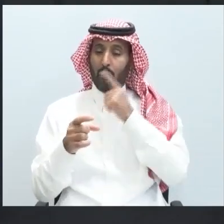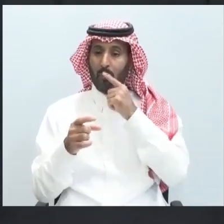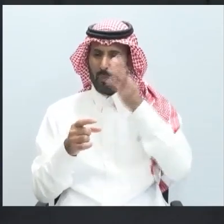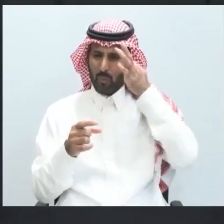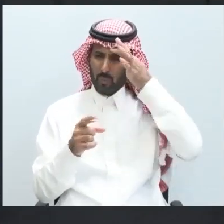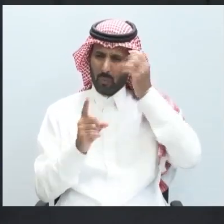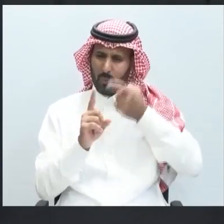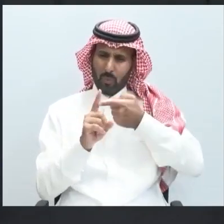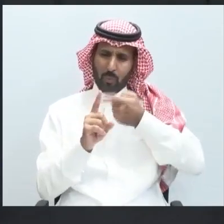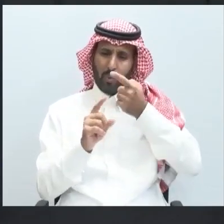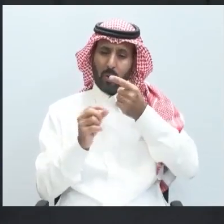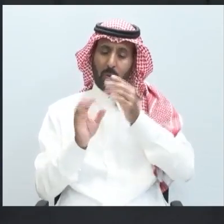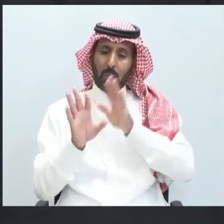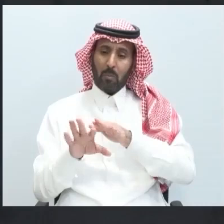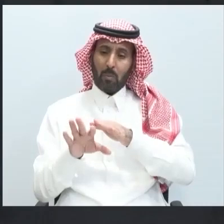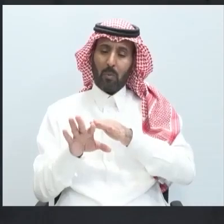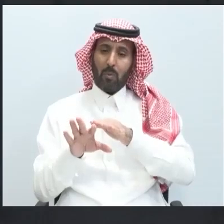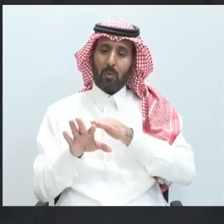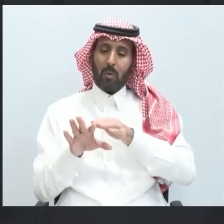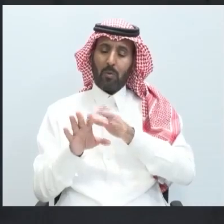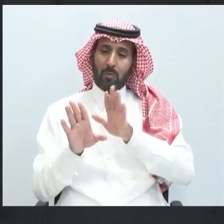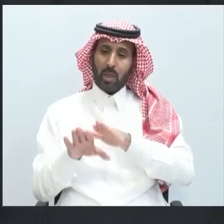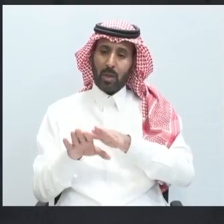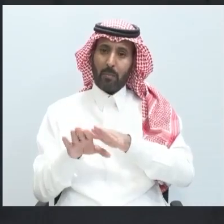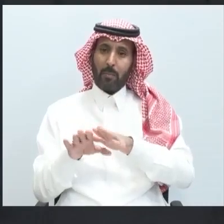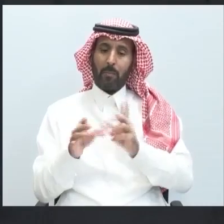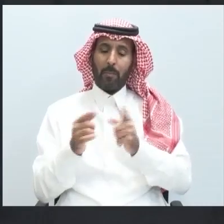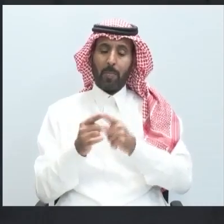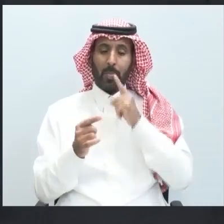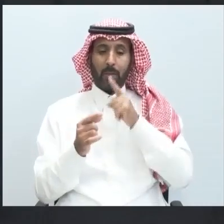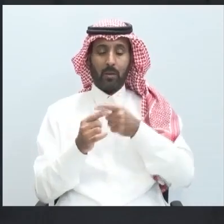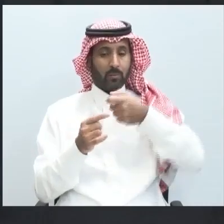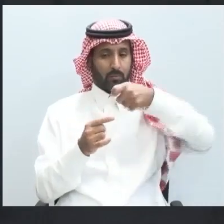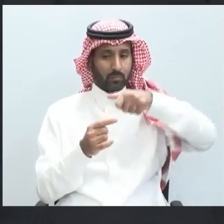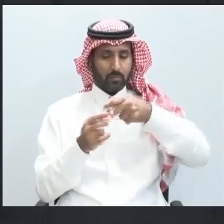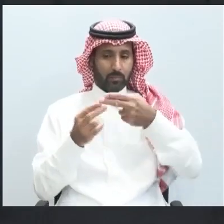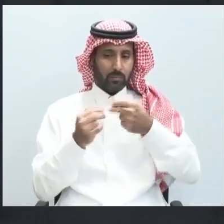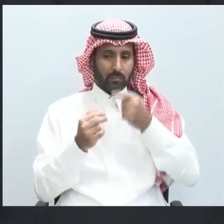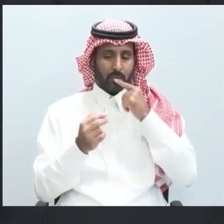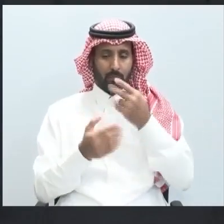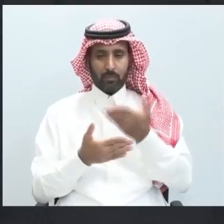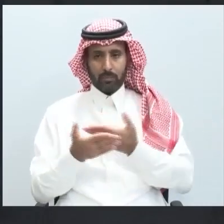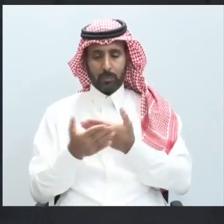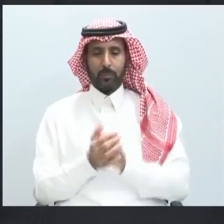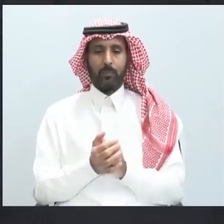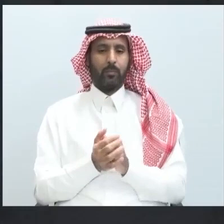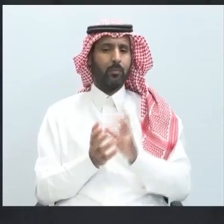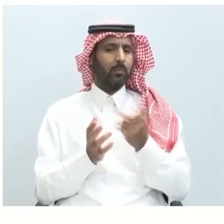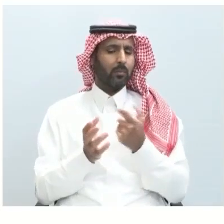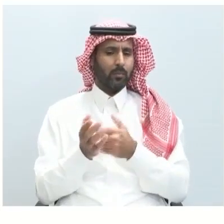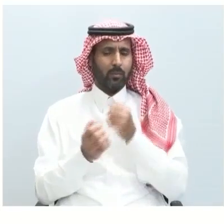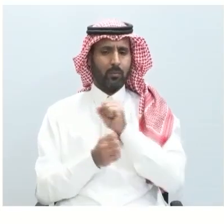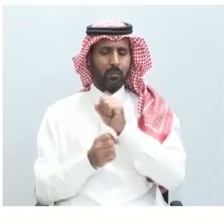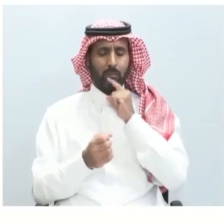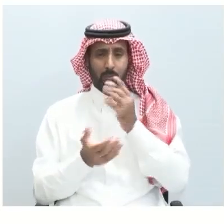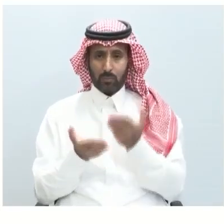الحراره محبوكه هنا اذا درجه الحراره كانت مثبته والنظام قلنا مغلق وحدث تفاعل اذا ما هي خواص